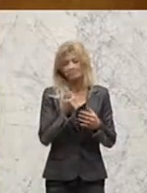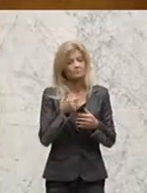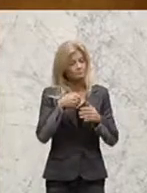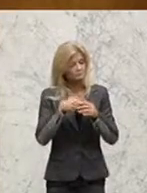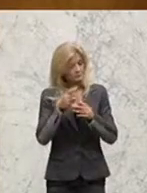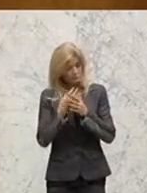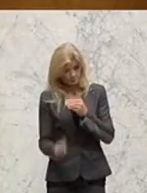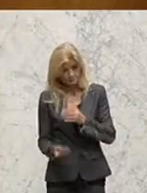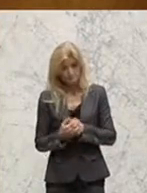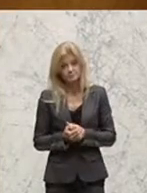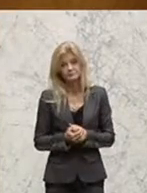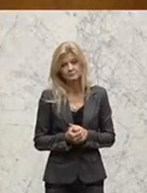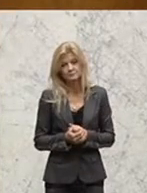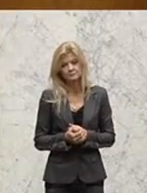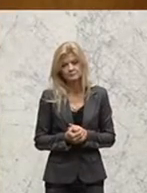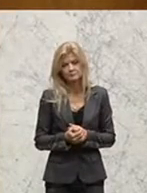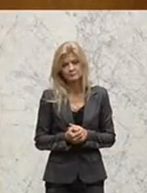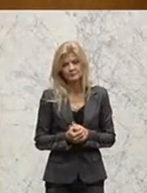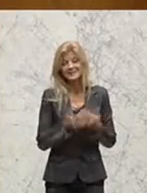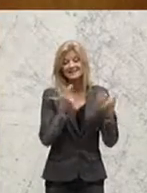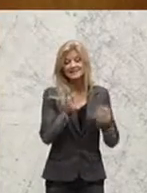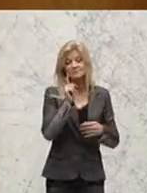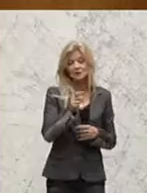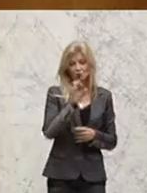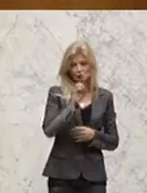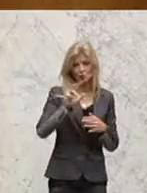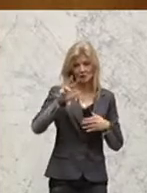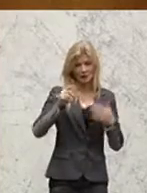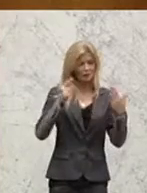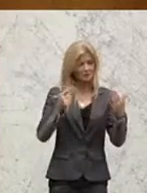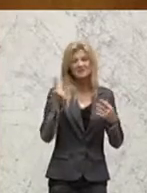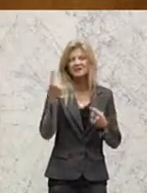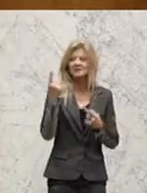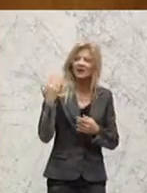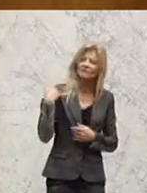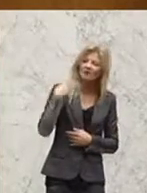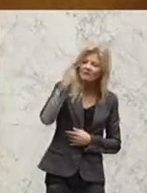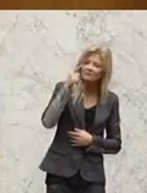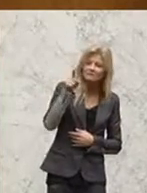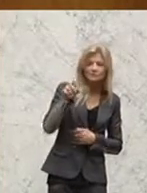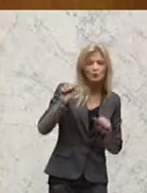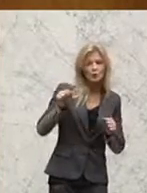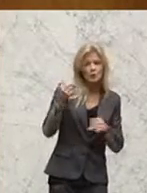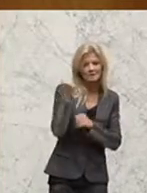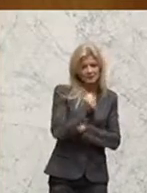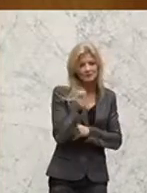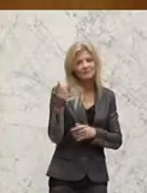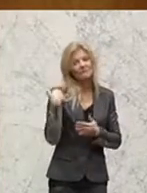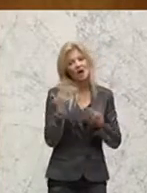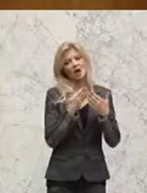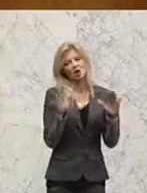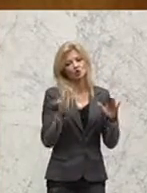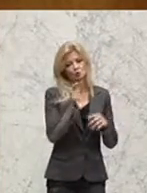es 7.073 der tatverdächtigen Fremden mit Aufenthaltsstatus Asylwerber. Das